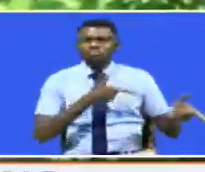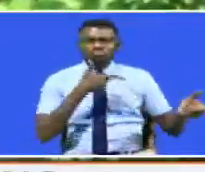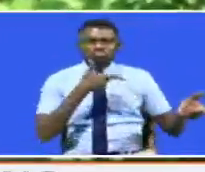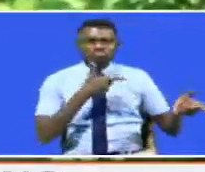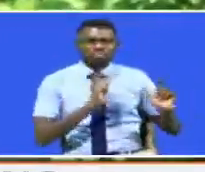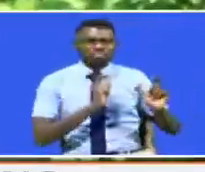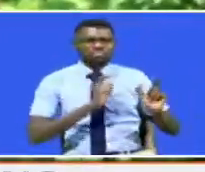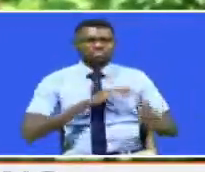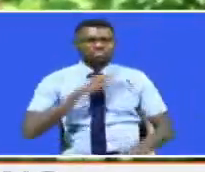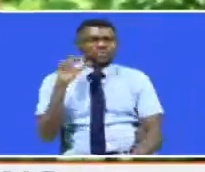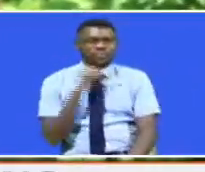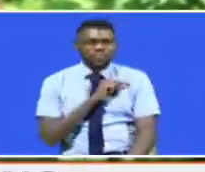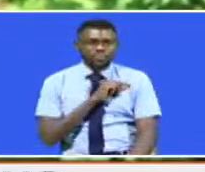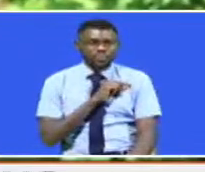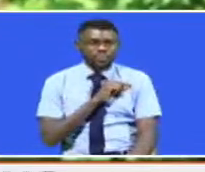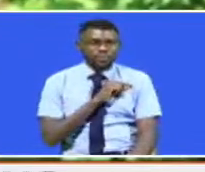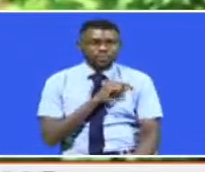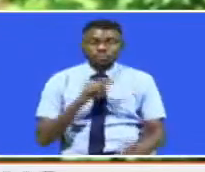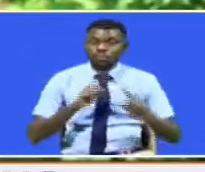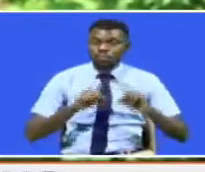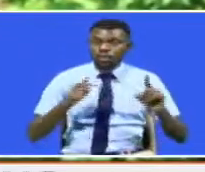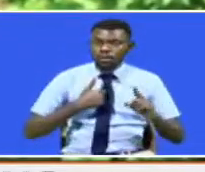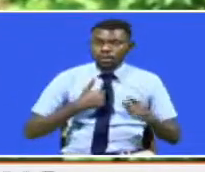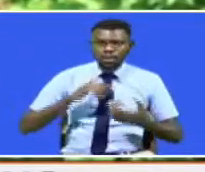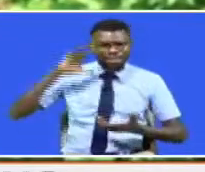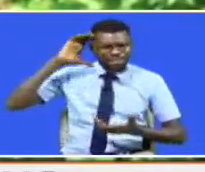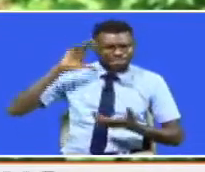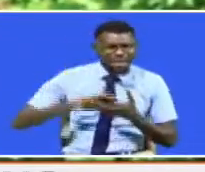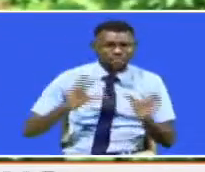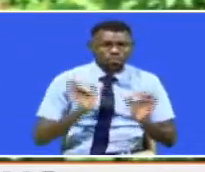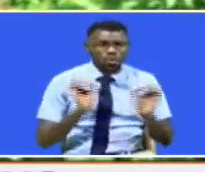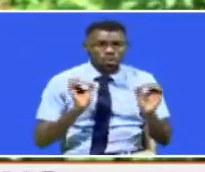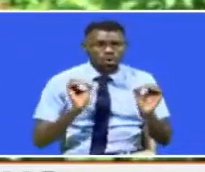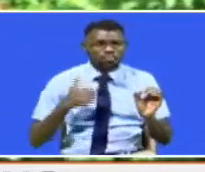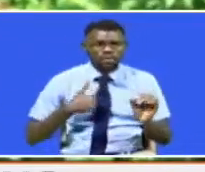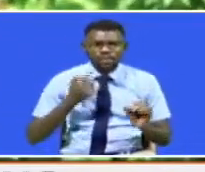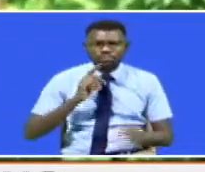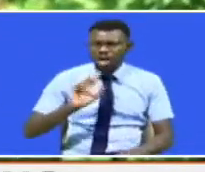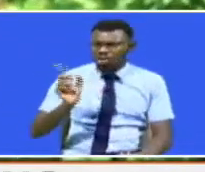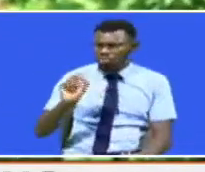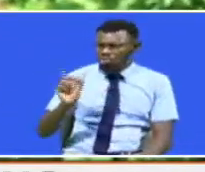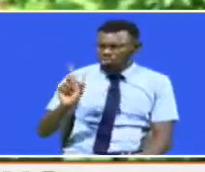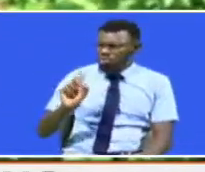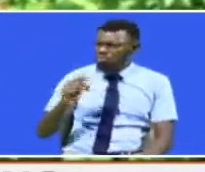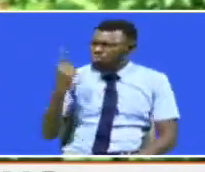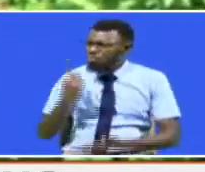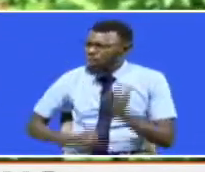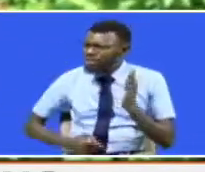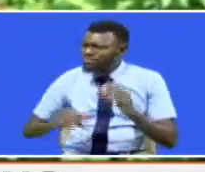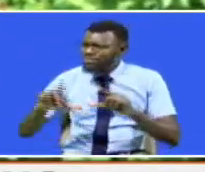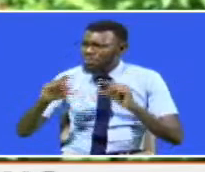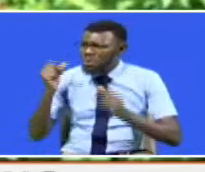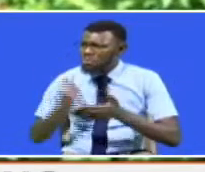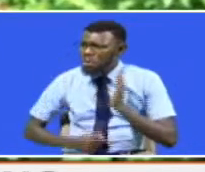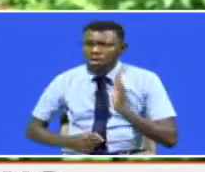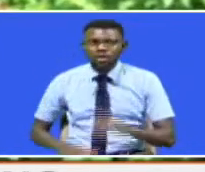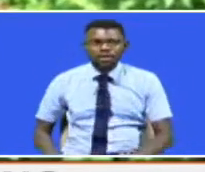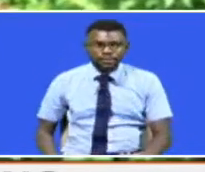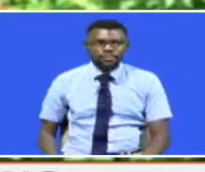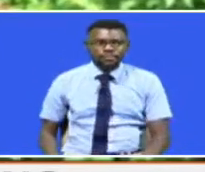Hospital. Mimi sikuamini, nikamkataza, nikamwambia unasema nini?